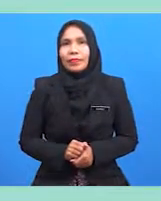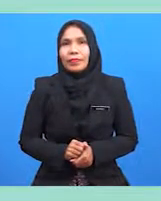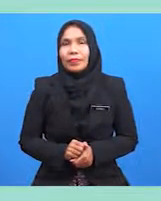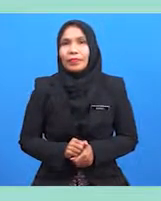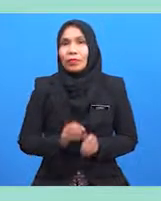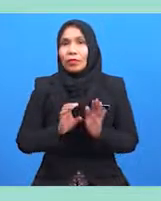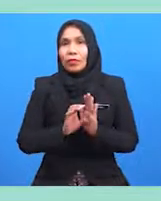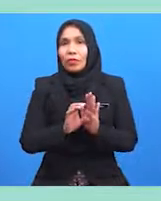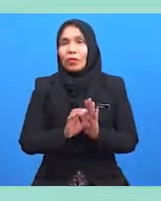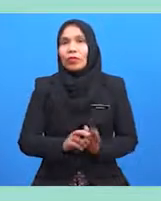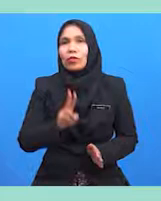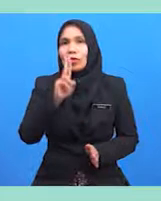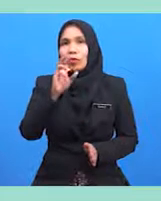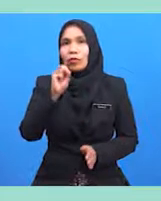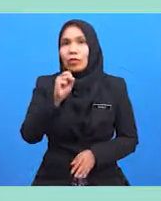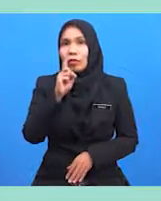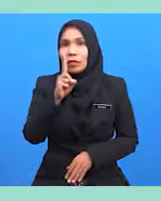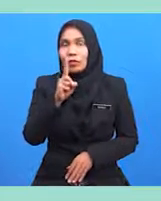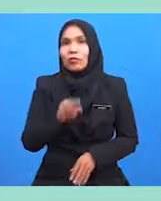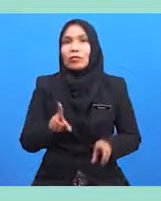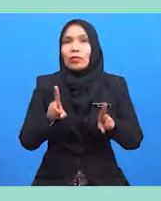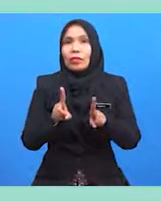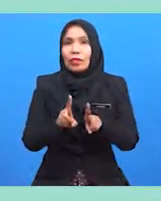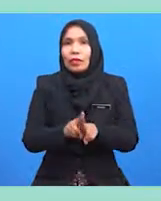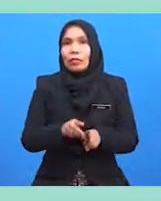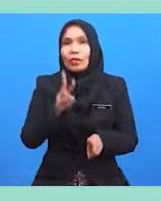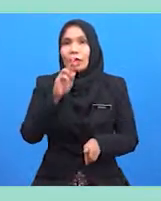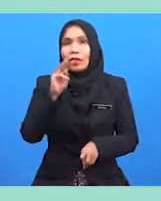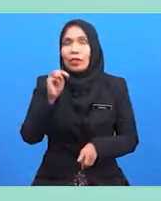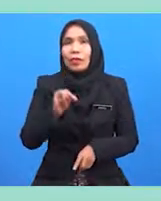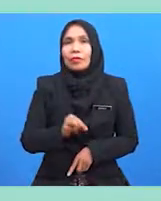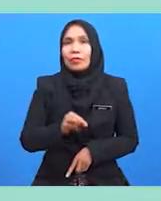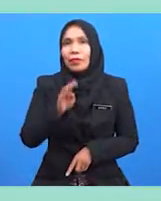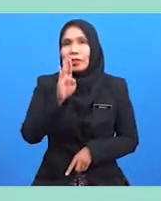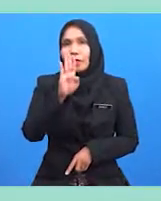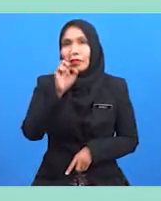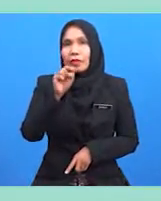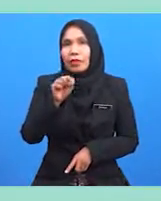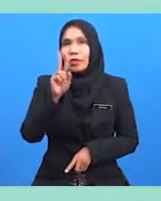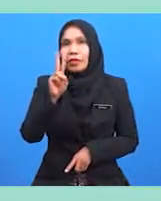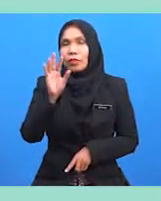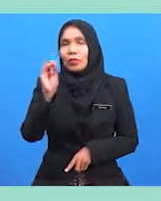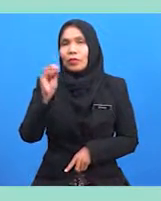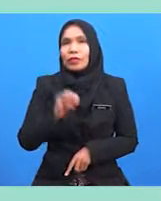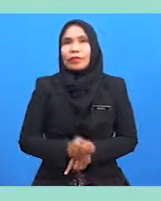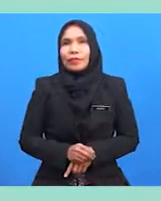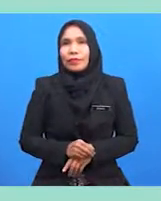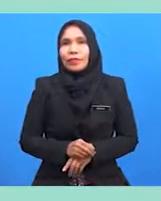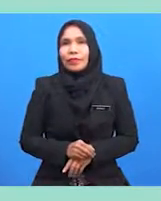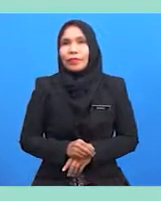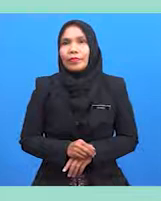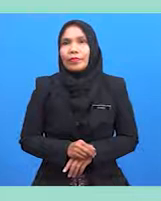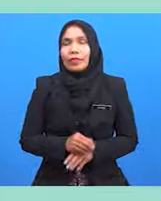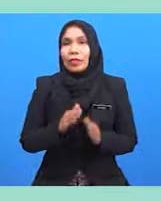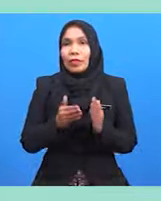Misalnya, US dolar 1 bersamaan dengan RM4.20 atau RM1